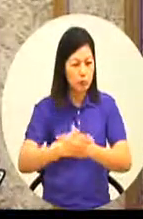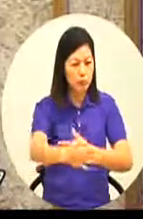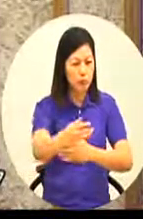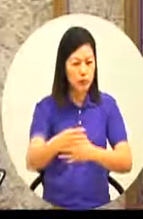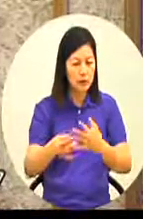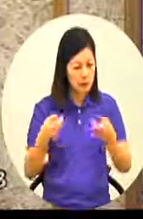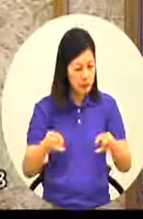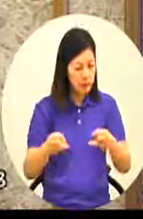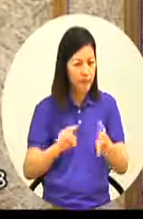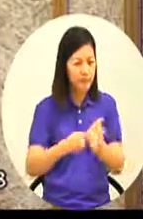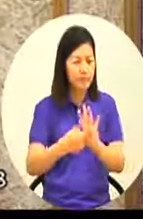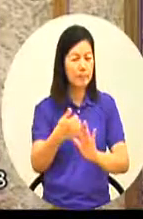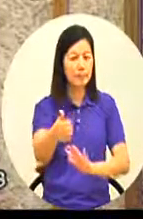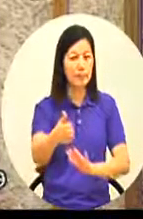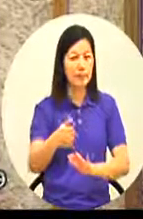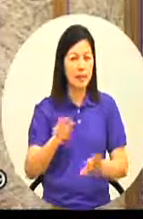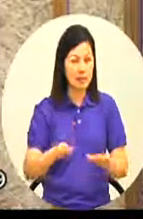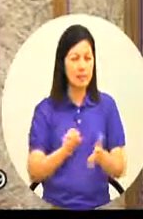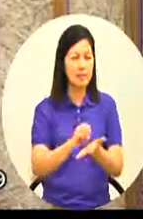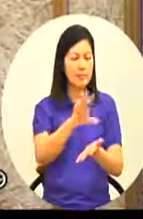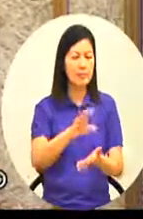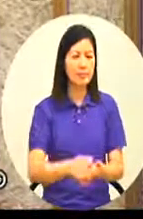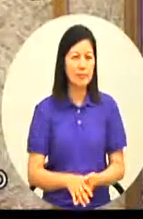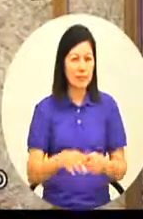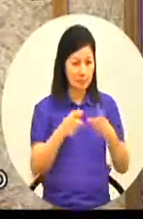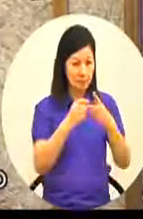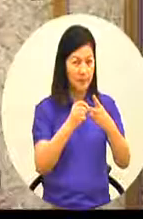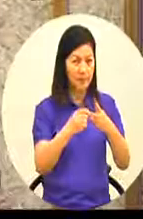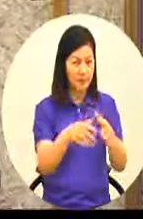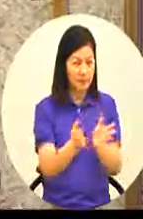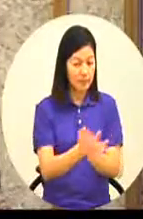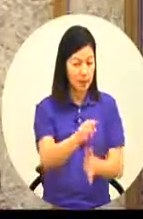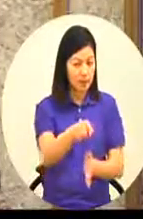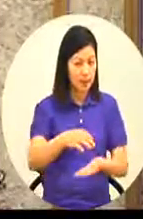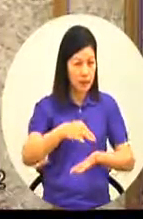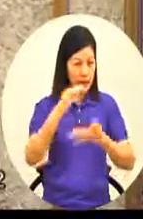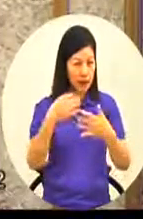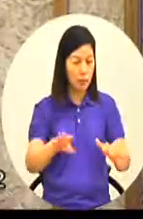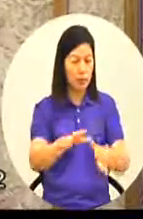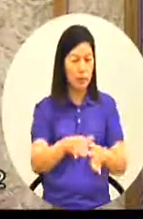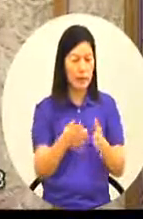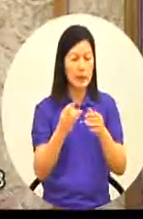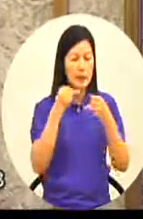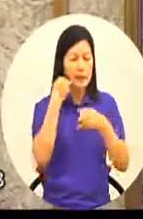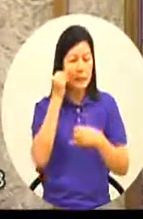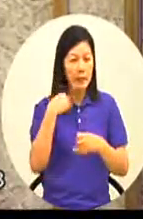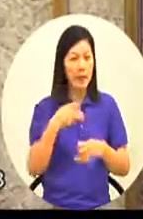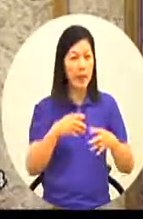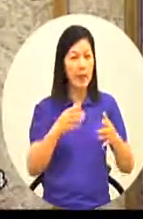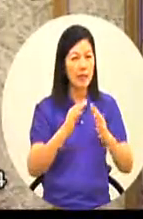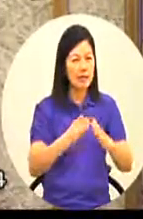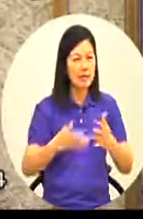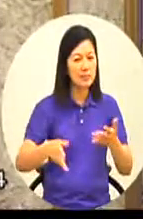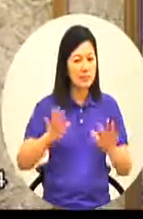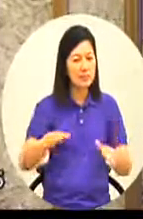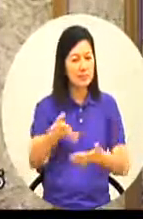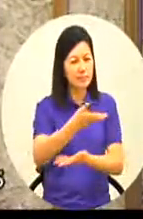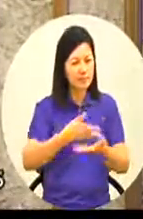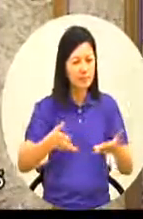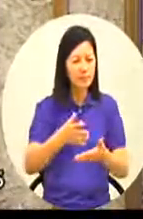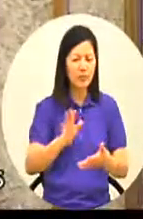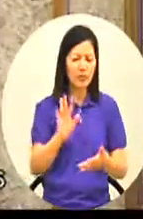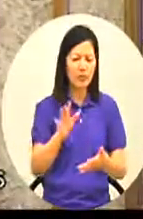绩的啦哈。这跟议员做报告啦哈。那第二部分您提到这个姐妹市现在有的在互动，有的可能